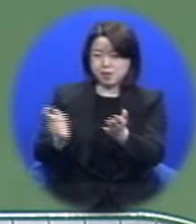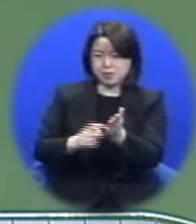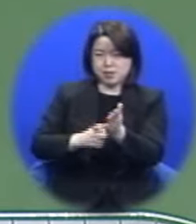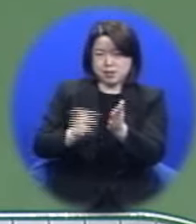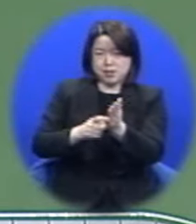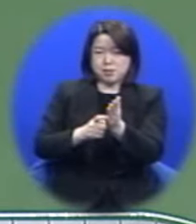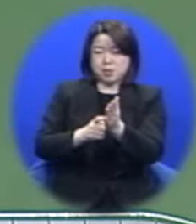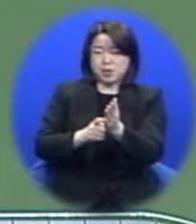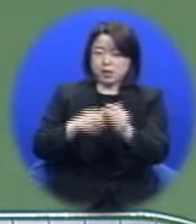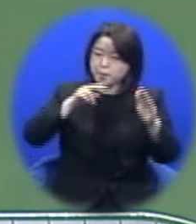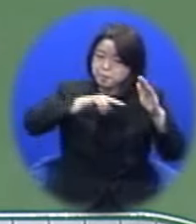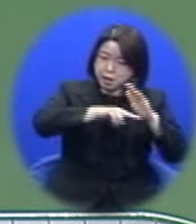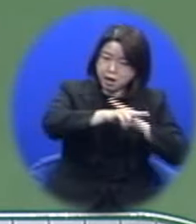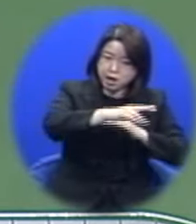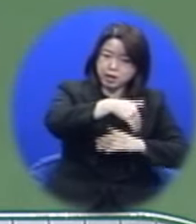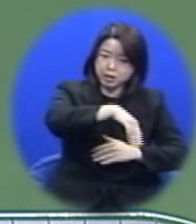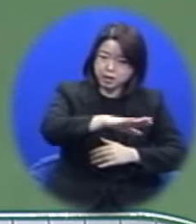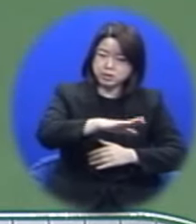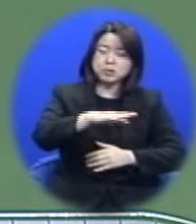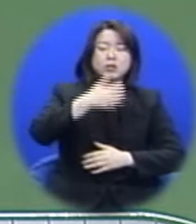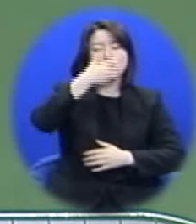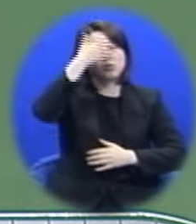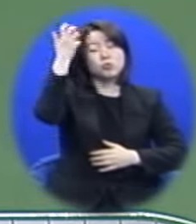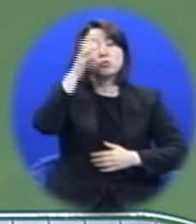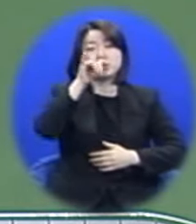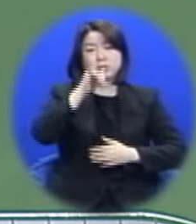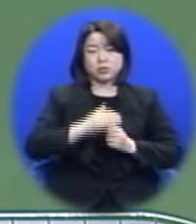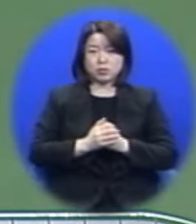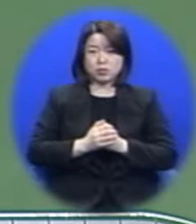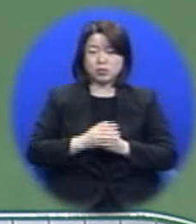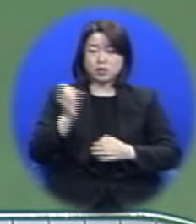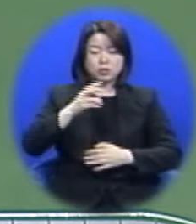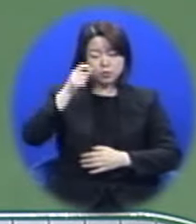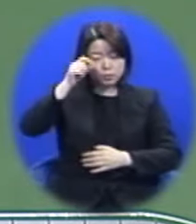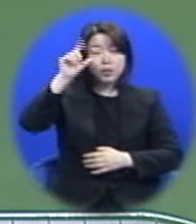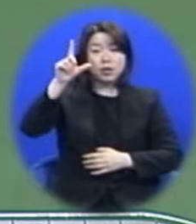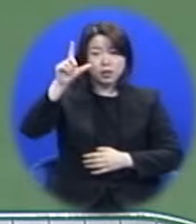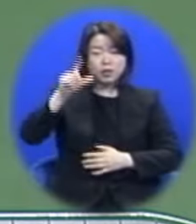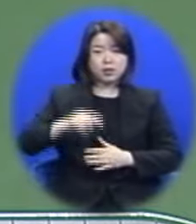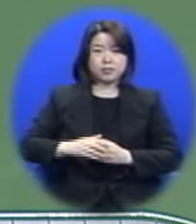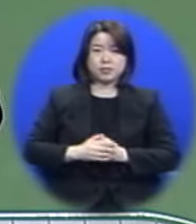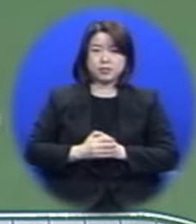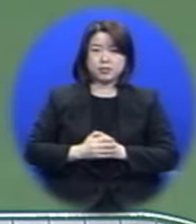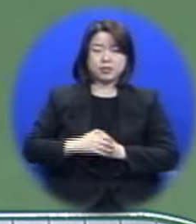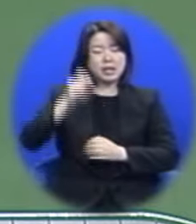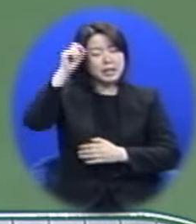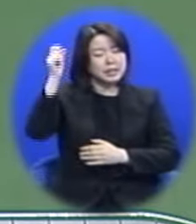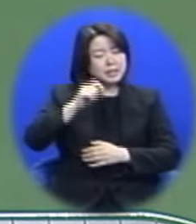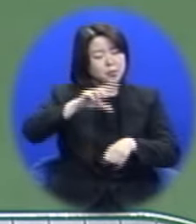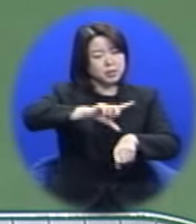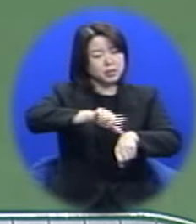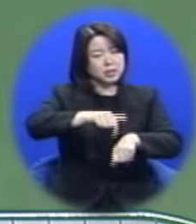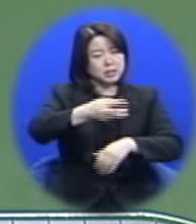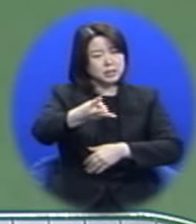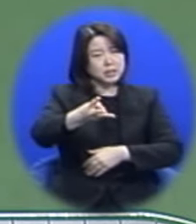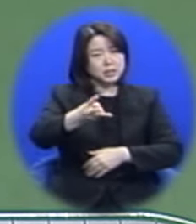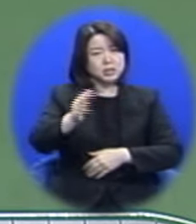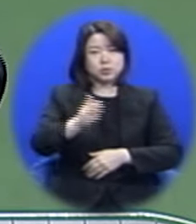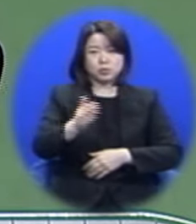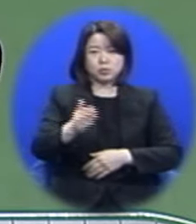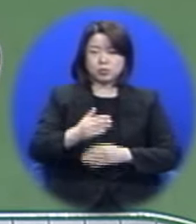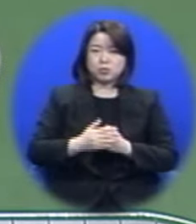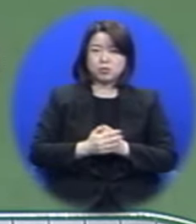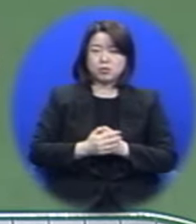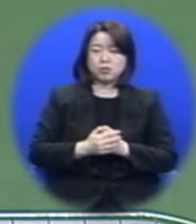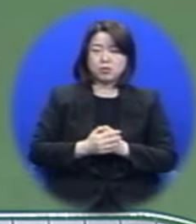다급하게 빠져나오는 꿈을 꿨습니다. 그리고 깼어요. 새벽 3시쯤 되더라고요.